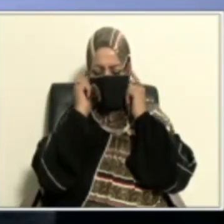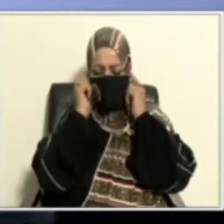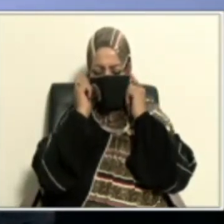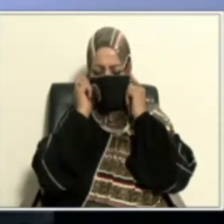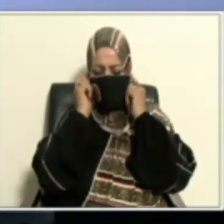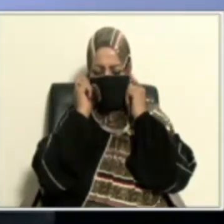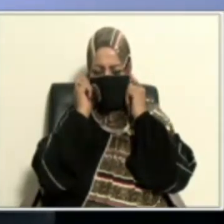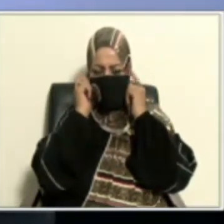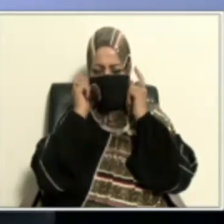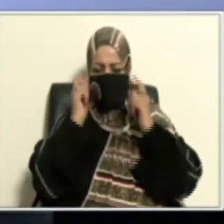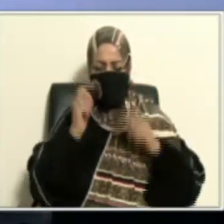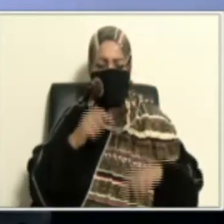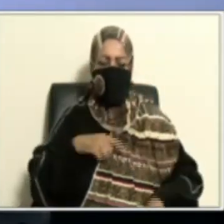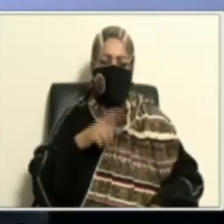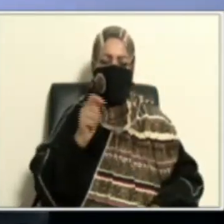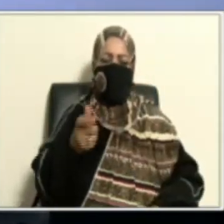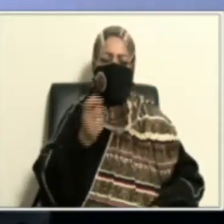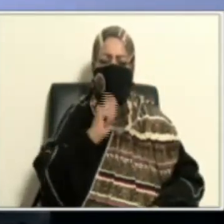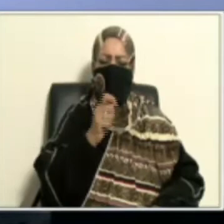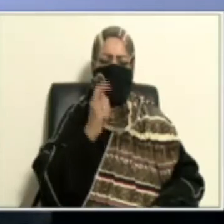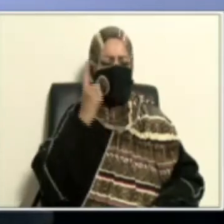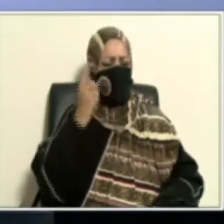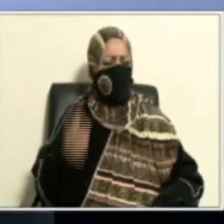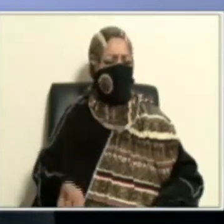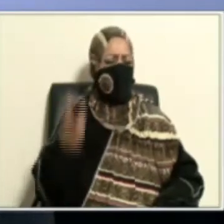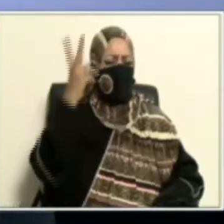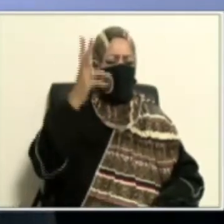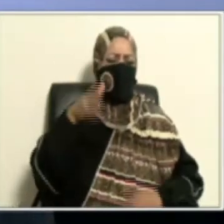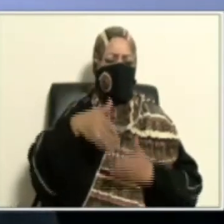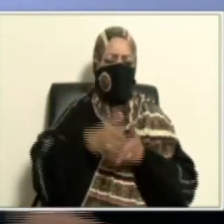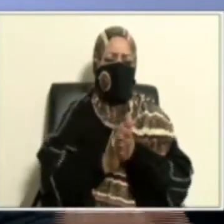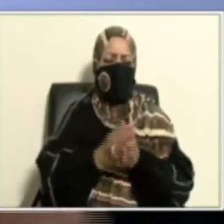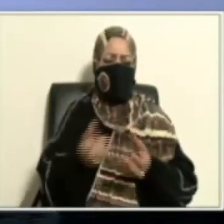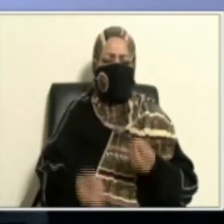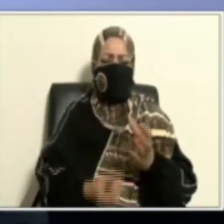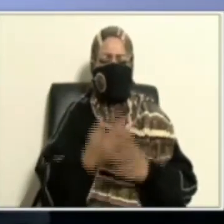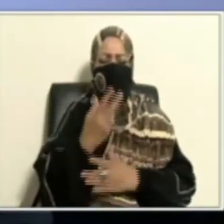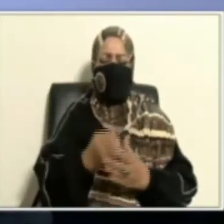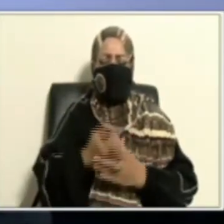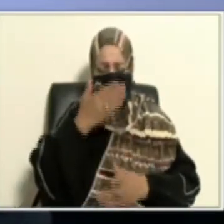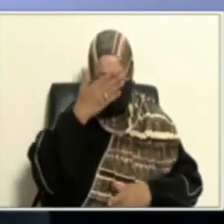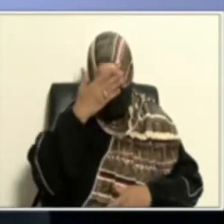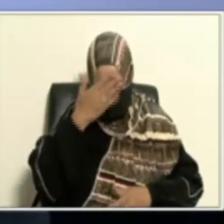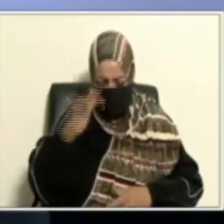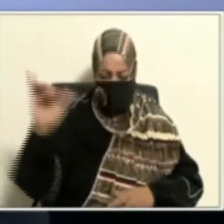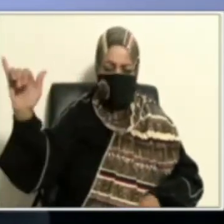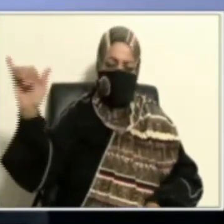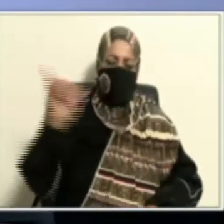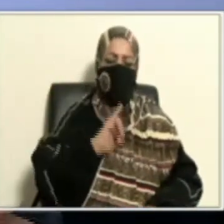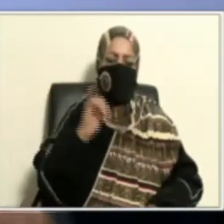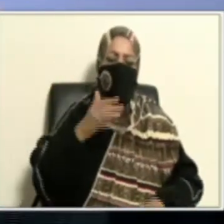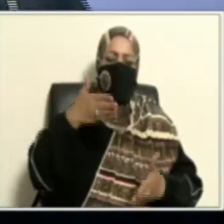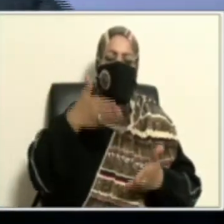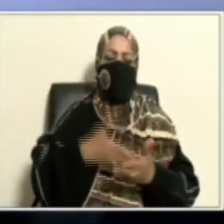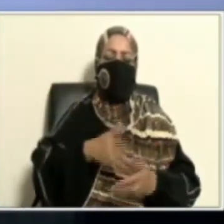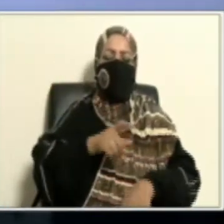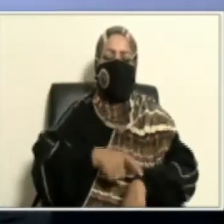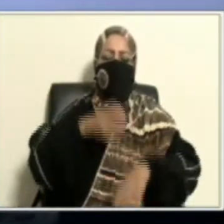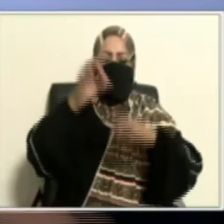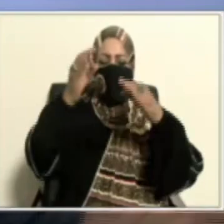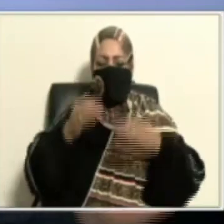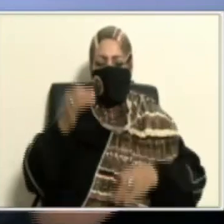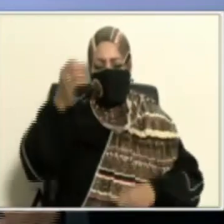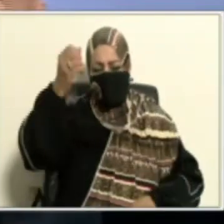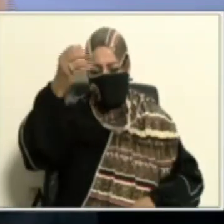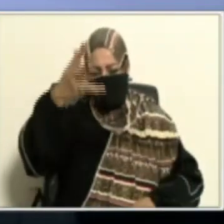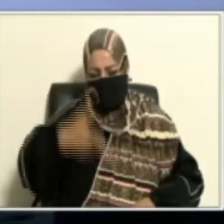الصلاة المفروضة اللي هو الأذان. فأنت كانوا يركبوا فوق، الآن أنت عندك ميكروفون، زال الميكروفون تركب